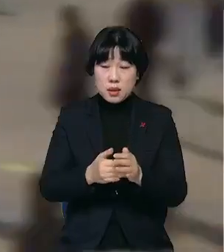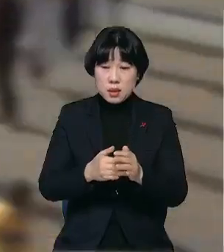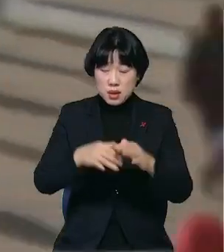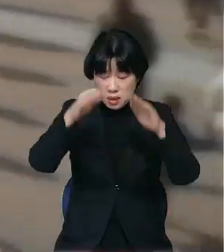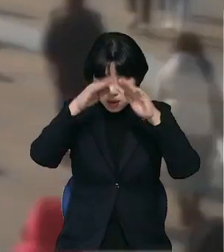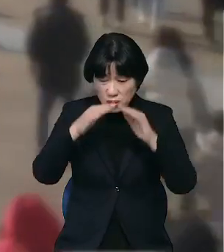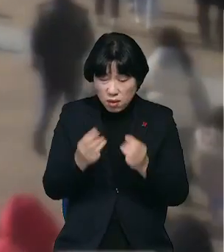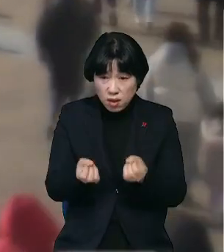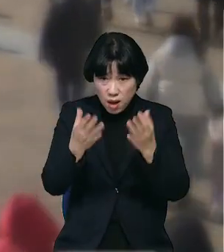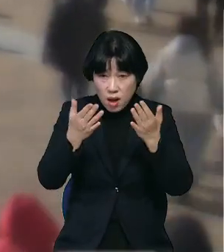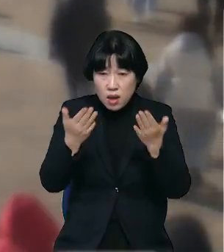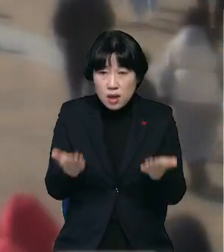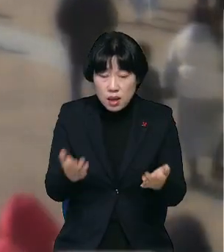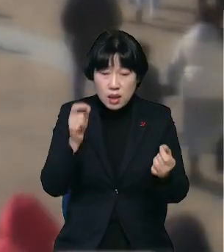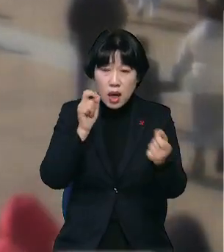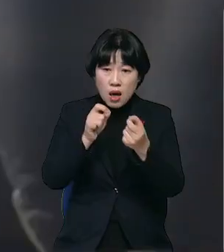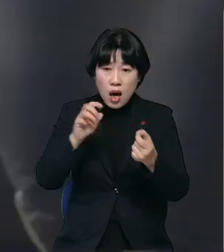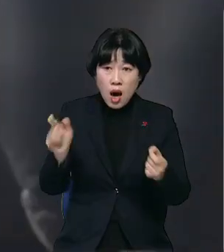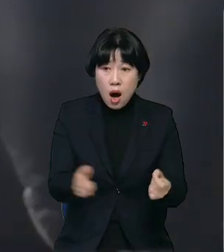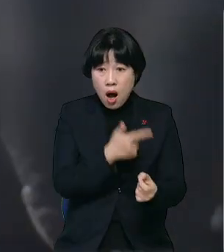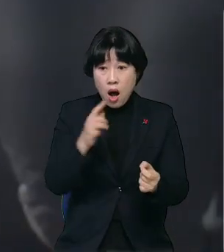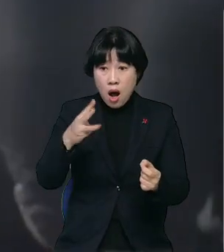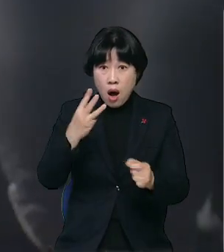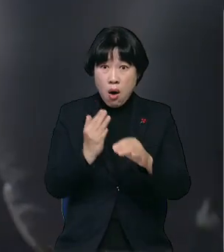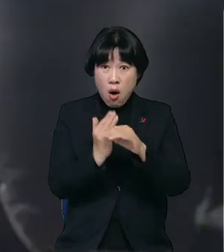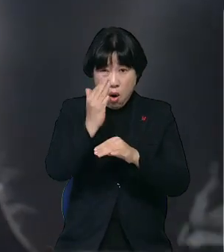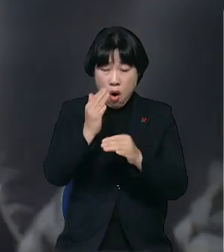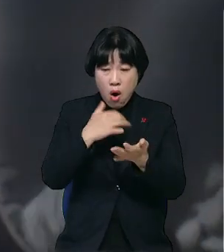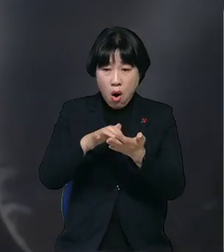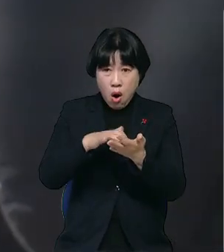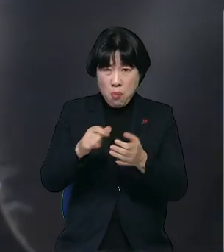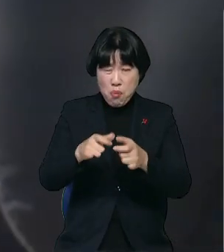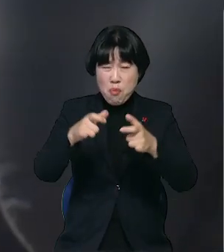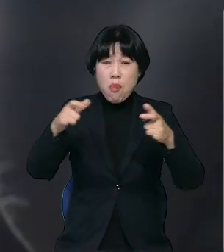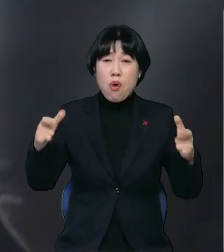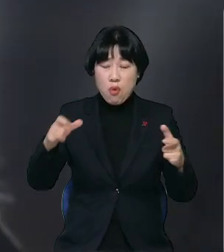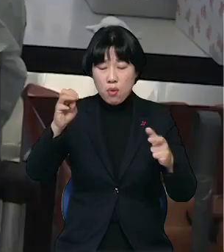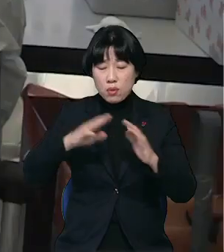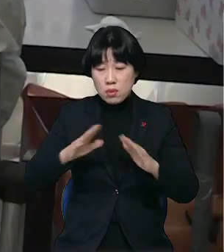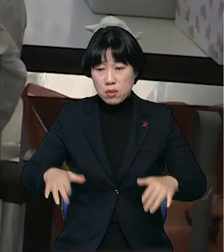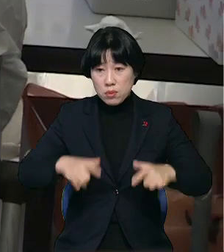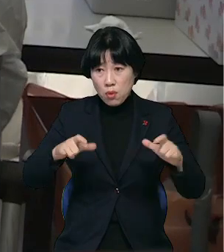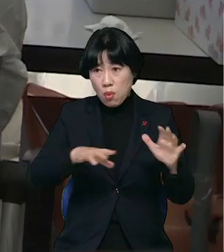명절 연휴를 앞두고 하루 300명 넘는 확진자가 속출하면서 광주